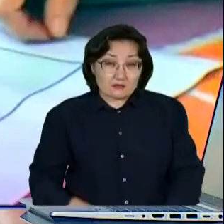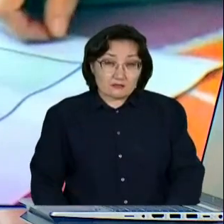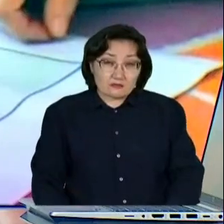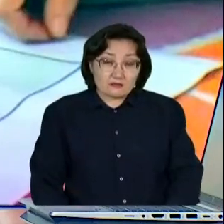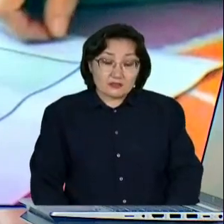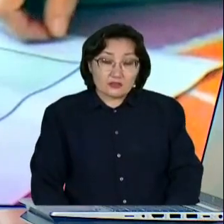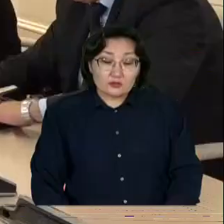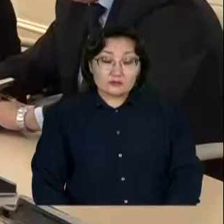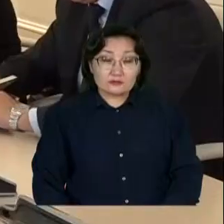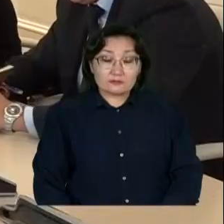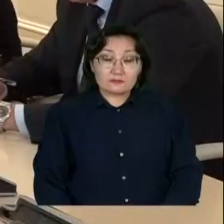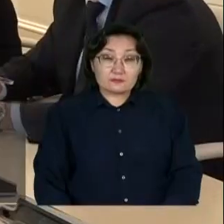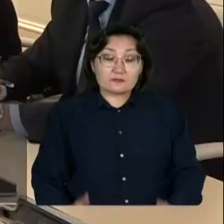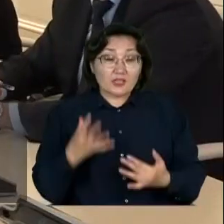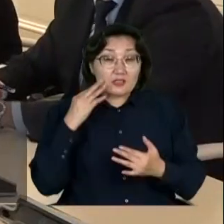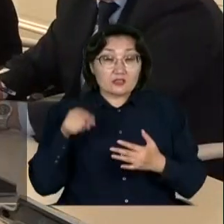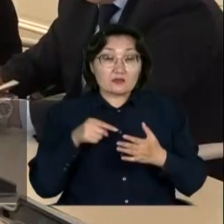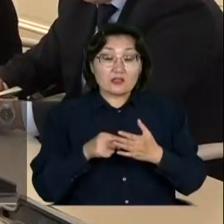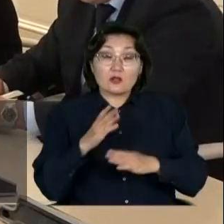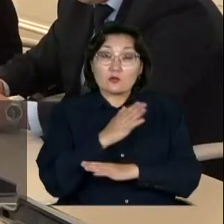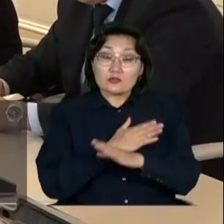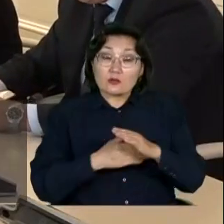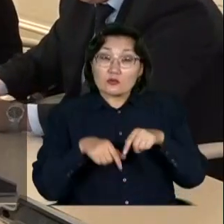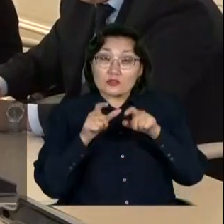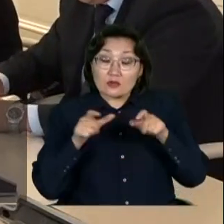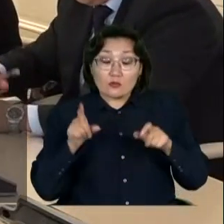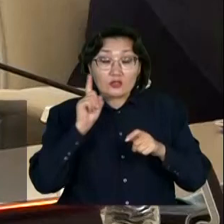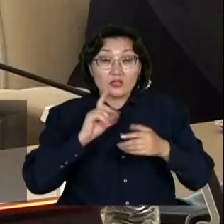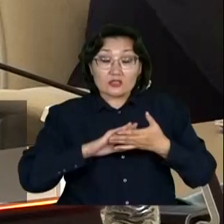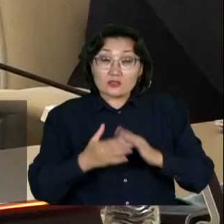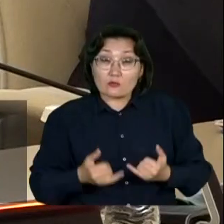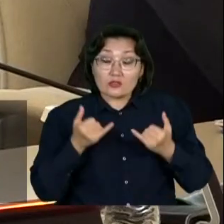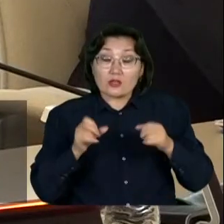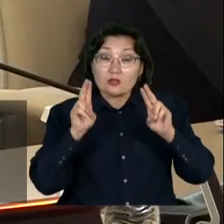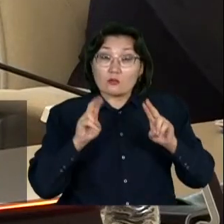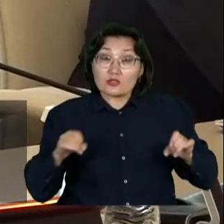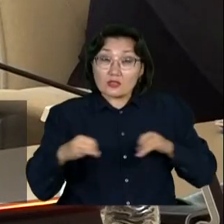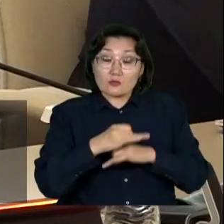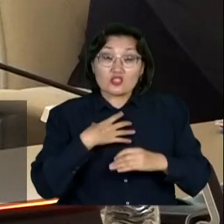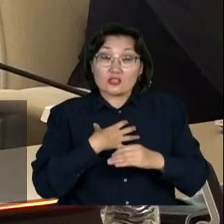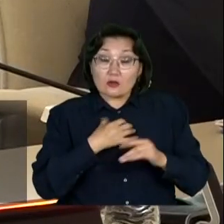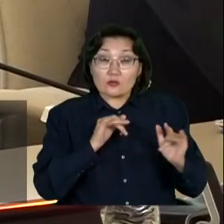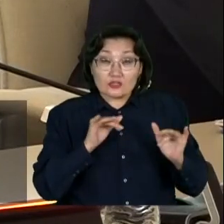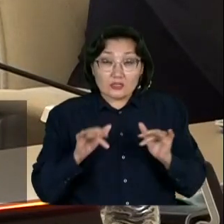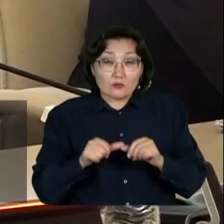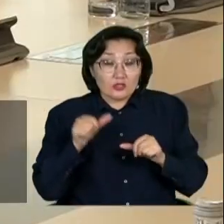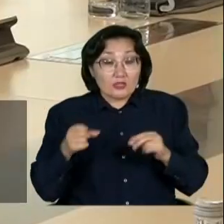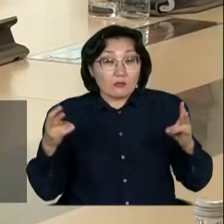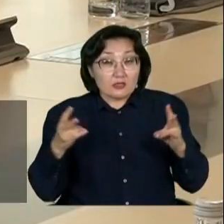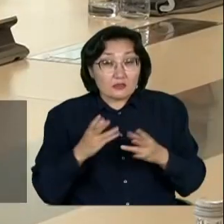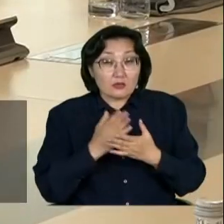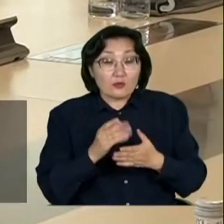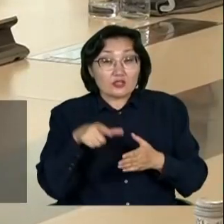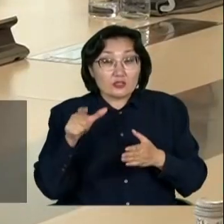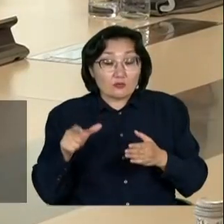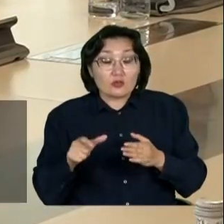жалғастырады. Алматыда инклюзивті ортаны дамыту тұжырымдамасы талқыланды. Маңызды іс-шараға ерекше қажеттілігі бар